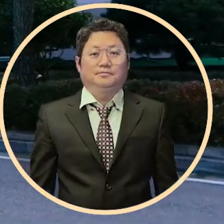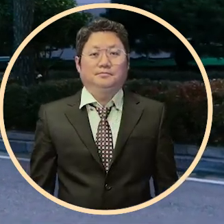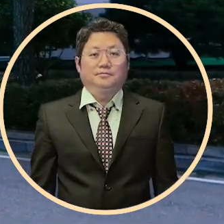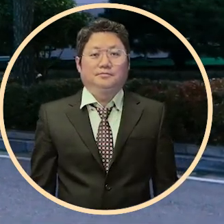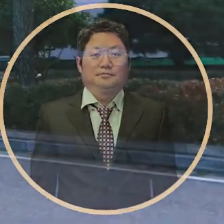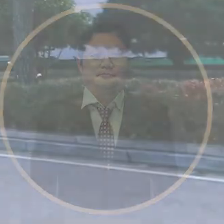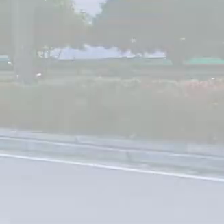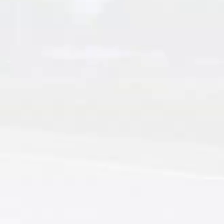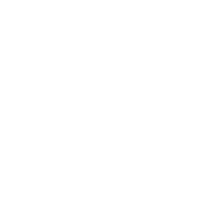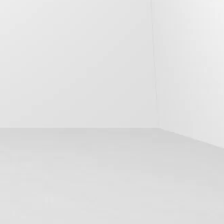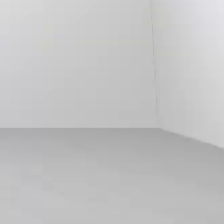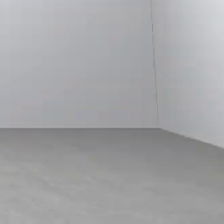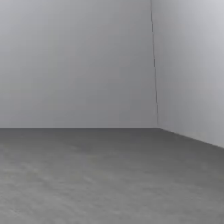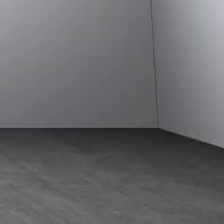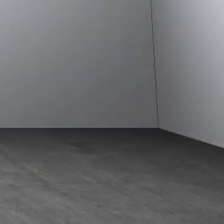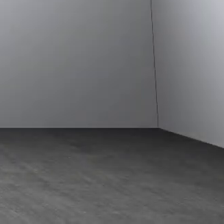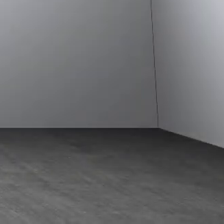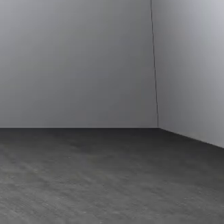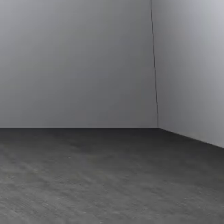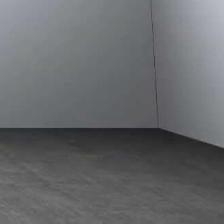만들어가고 있습니다.